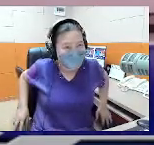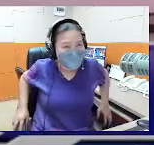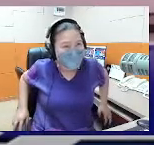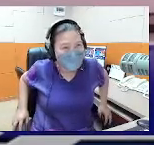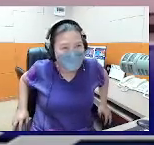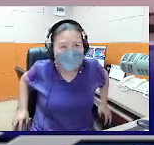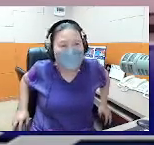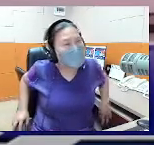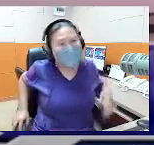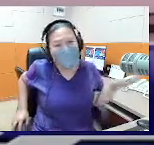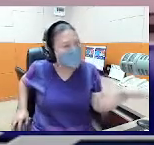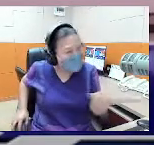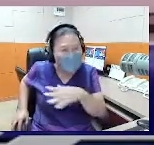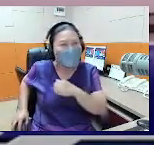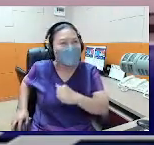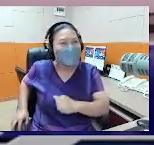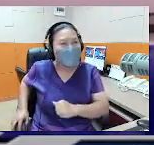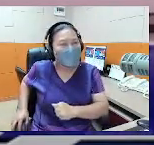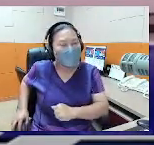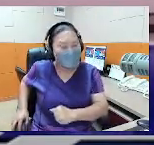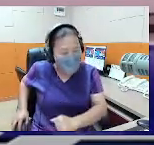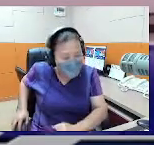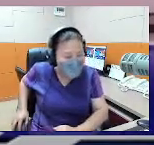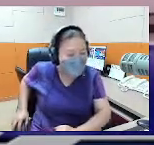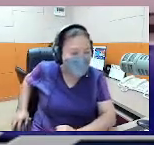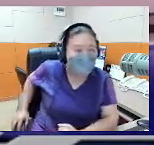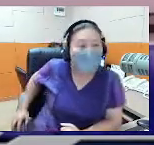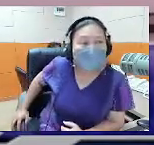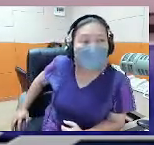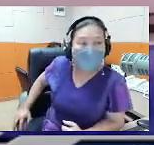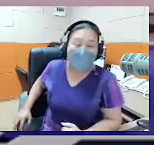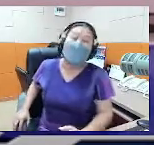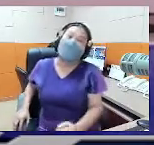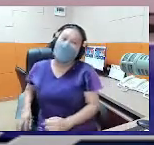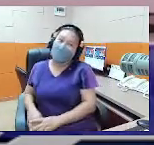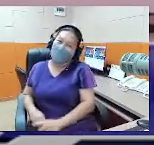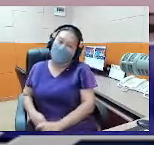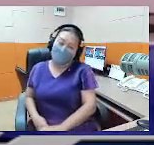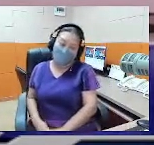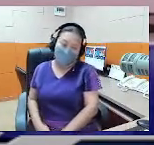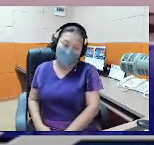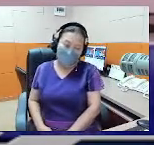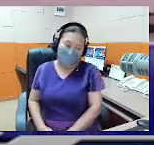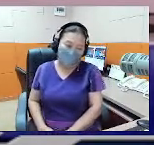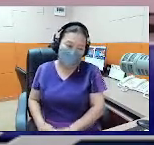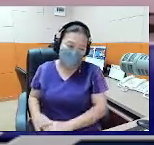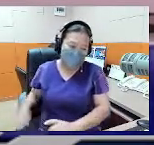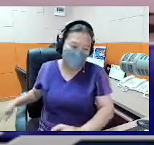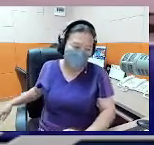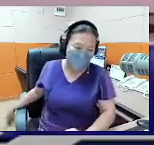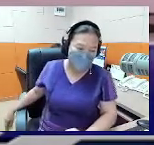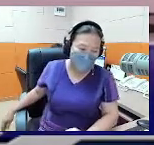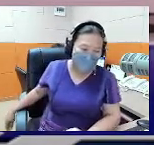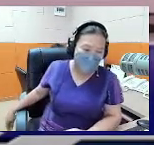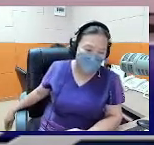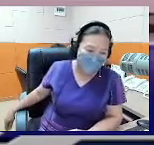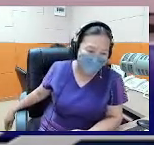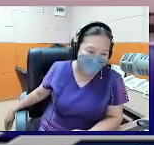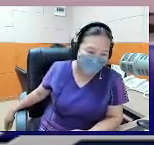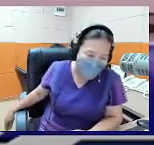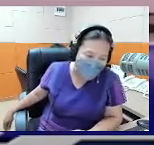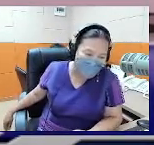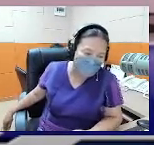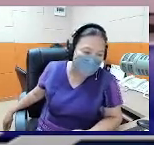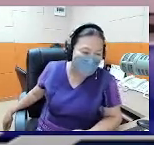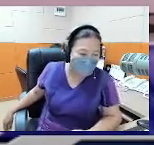เรียนค่ะเรียนเหมือนเพ ื่อ น ก็คือเหมือนปกติทุกอย่าง ใช่ค่ะเน้นภาษาอังกฤษให้ด้วยค่ะเพราะว่าเรากำลังจะทำความร่วมมือกับสอบต.นะ